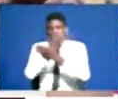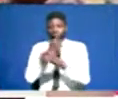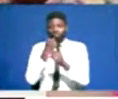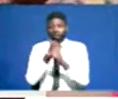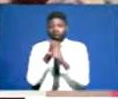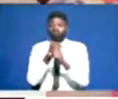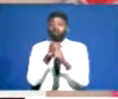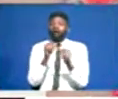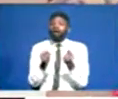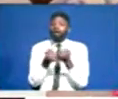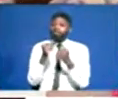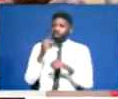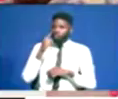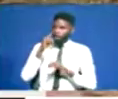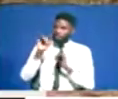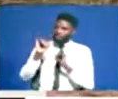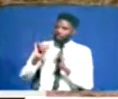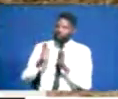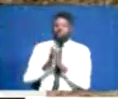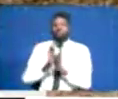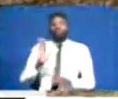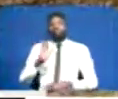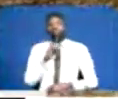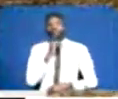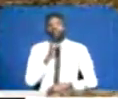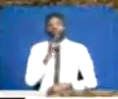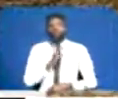alikuwa ameacha nyumbani, walikuwa na baba yake.